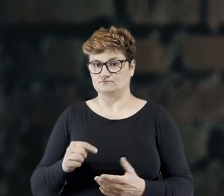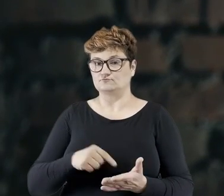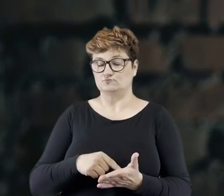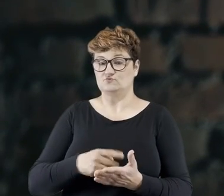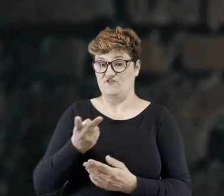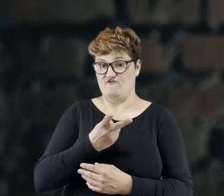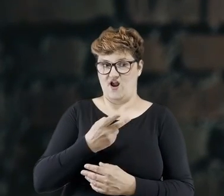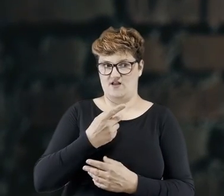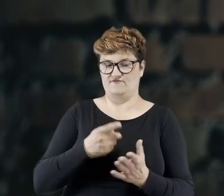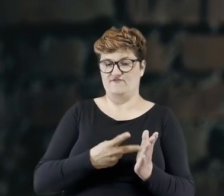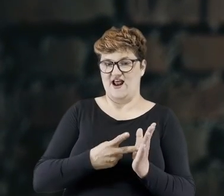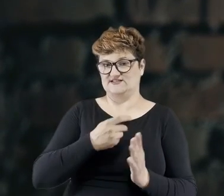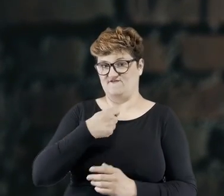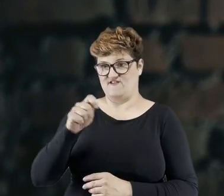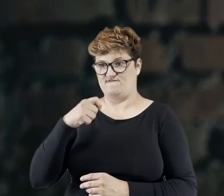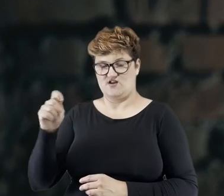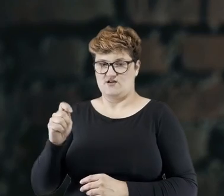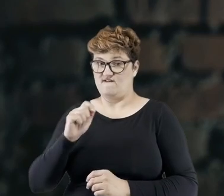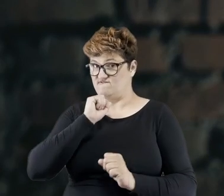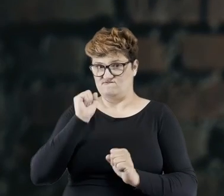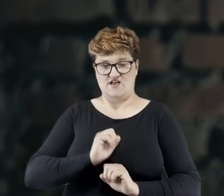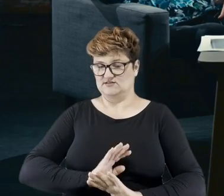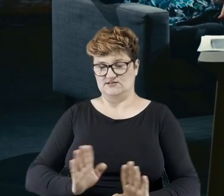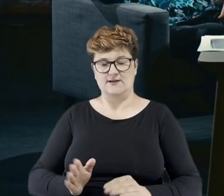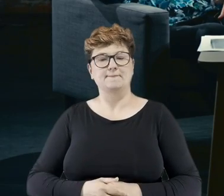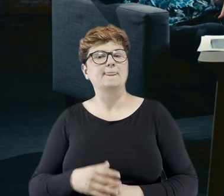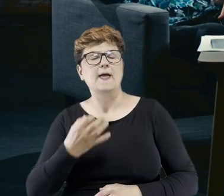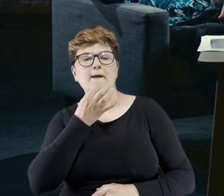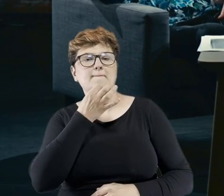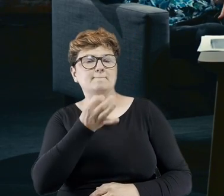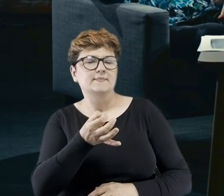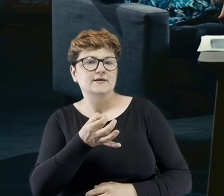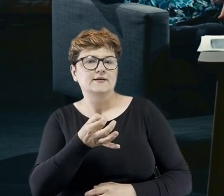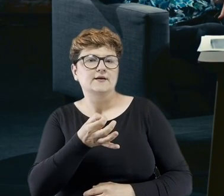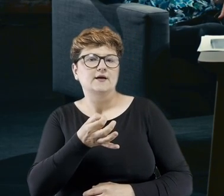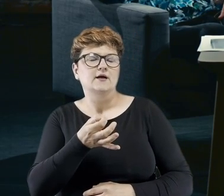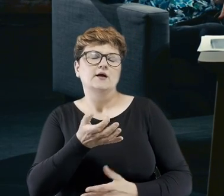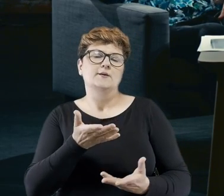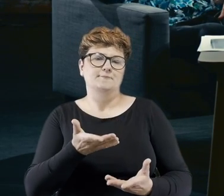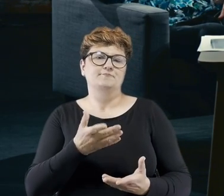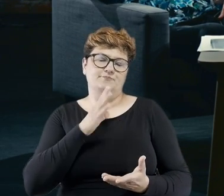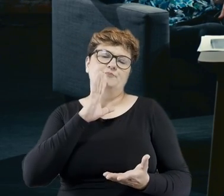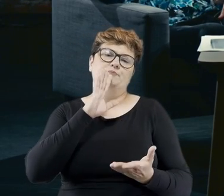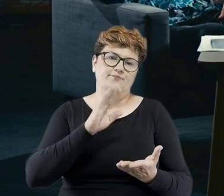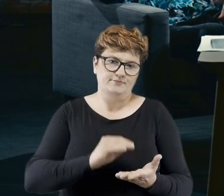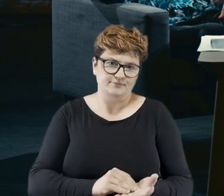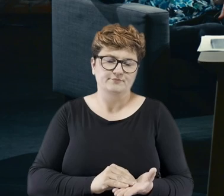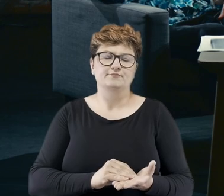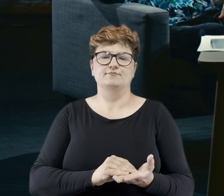I to były dwa wyjazdy, nigdzie więcej. Tak, no ja mam pytanie raczej jeszcze